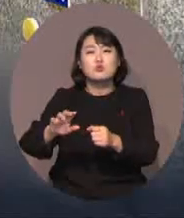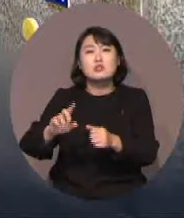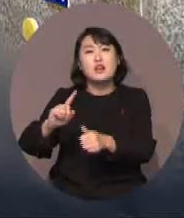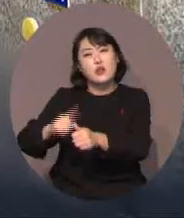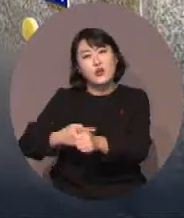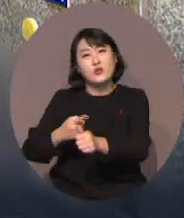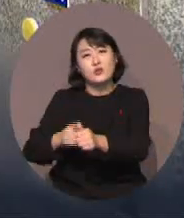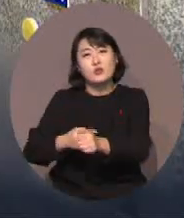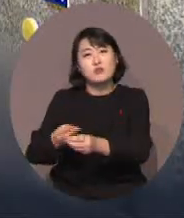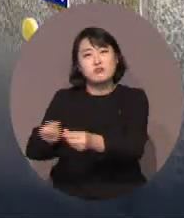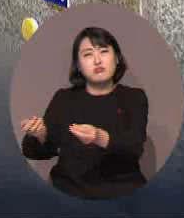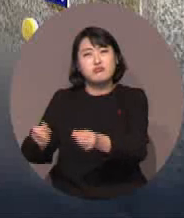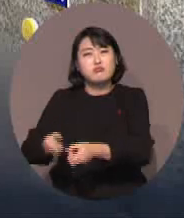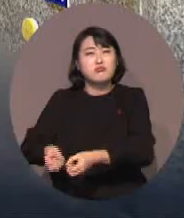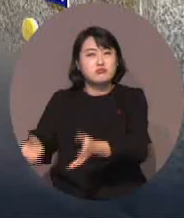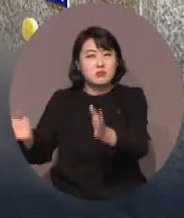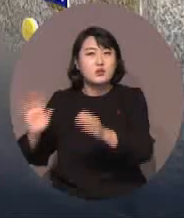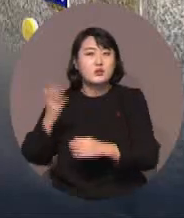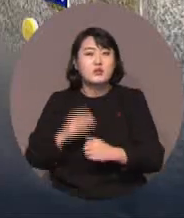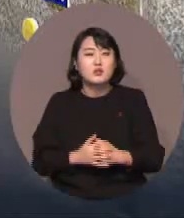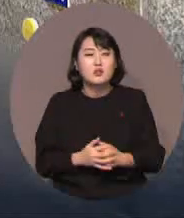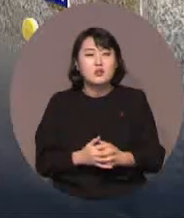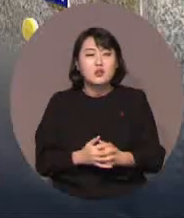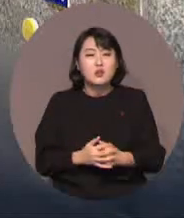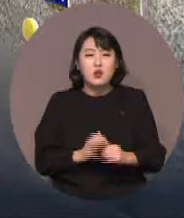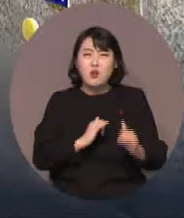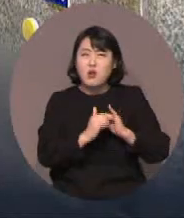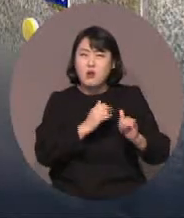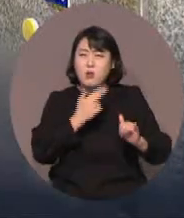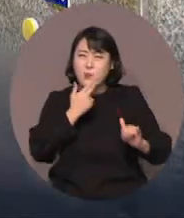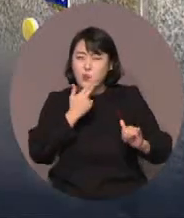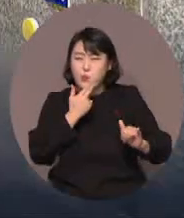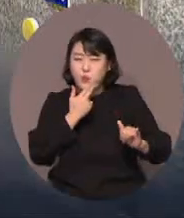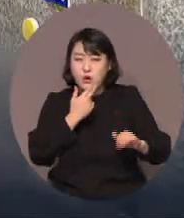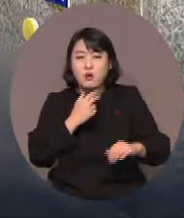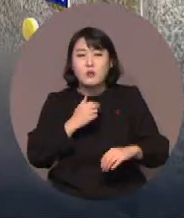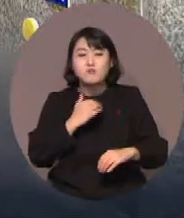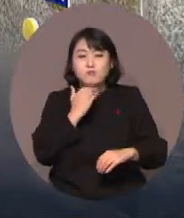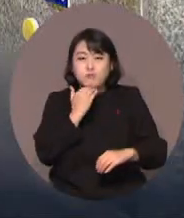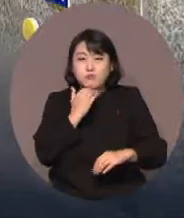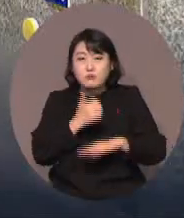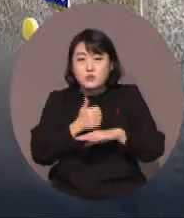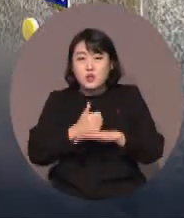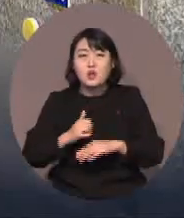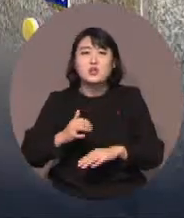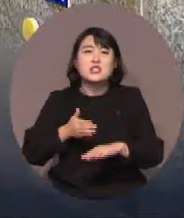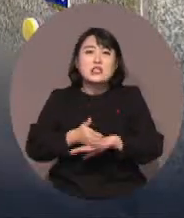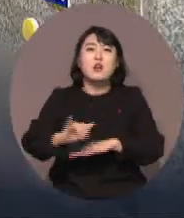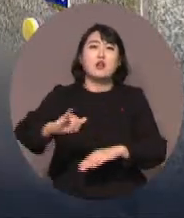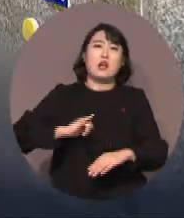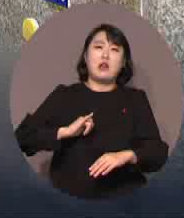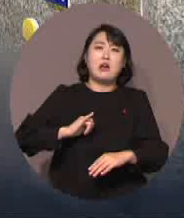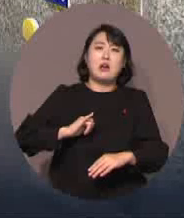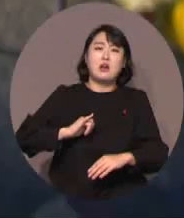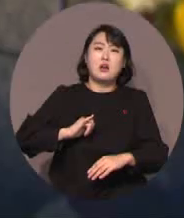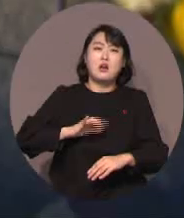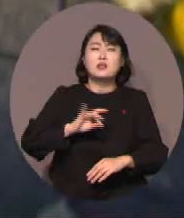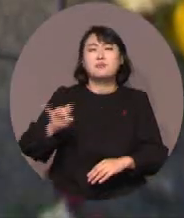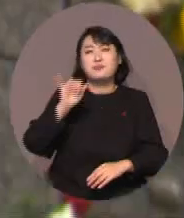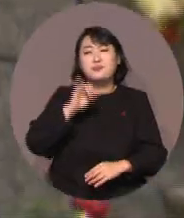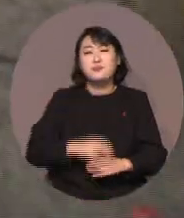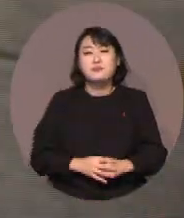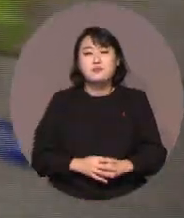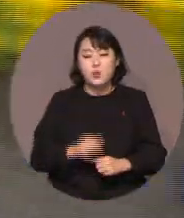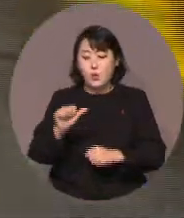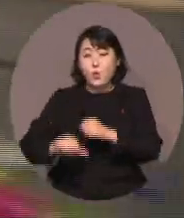한마디로 여기저기 좀 아르마를 알아보시다가 이제 연락이 되어서 오시는 분들이 간혹 있습니다